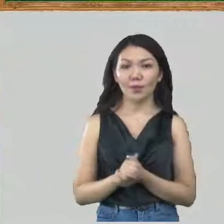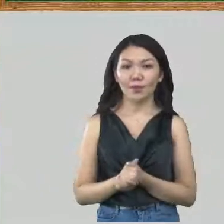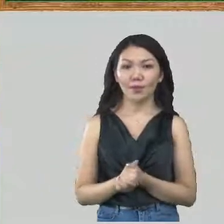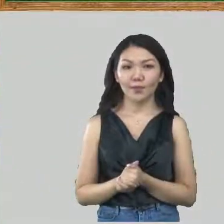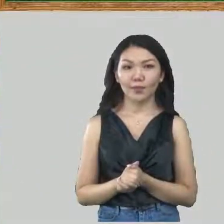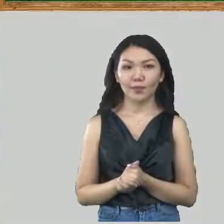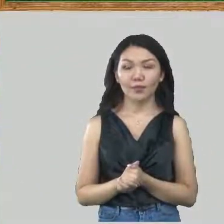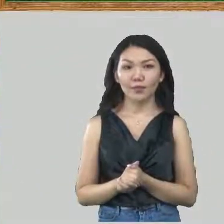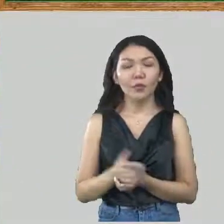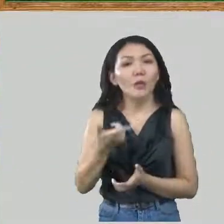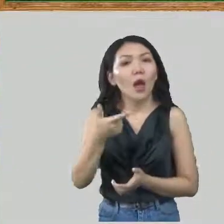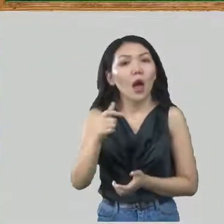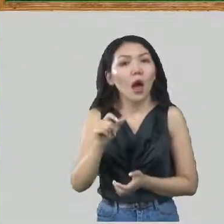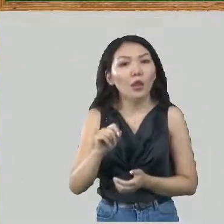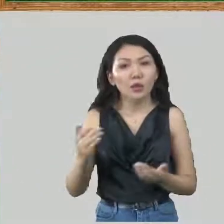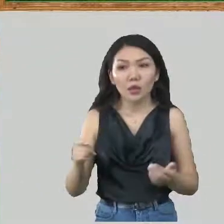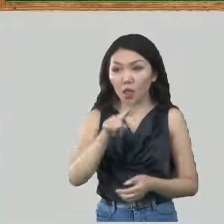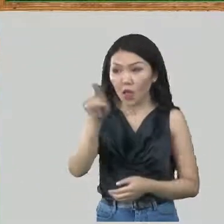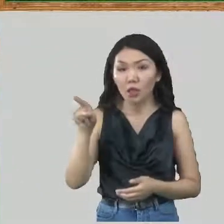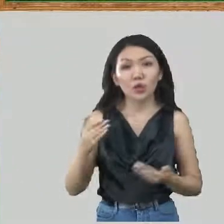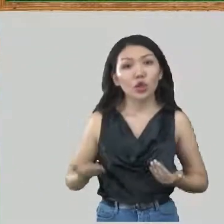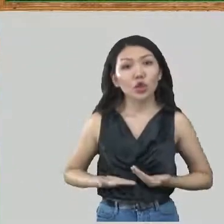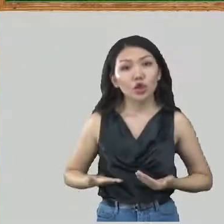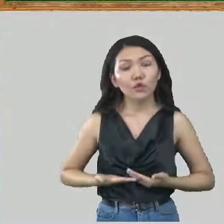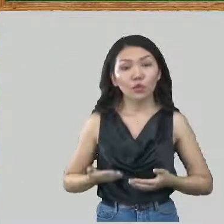А где живут домашние животные?